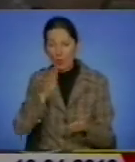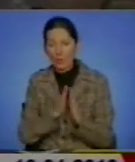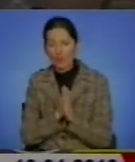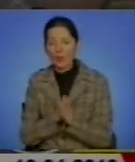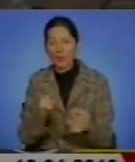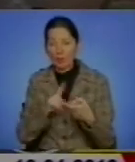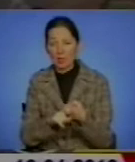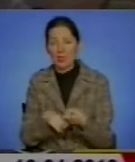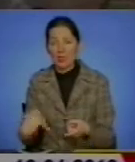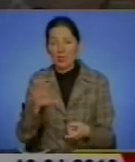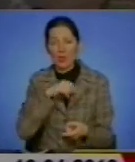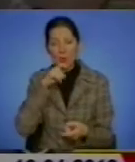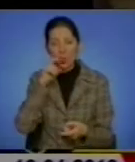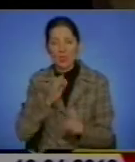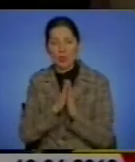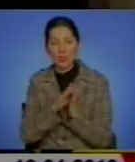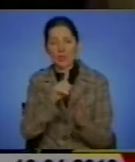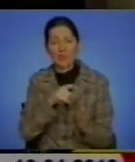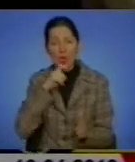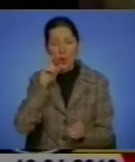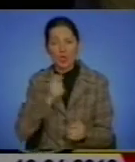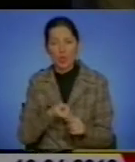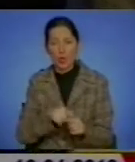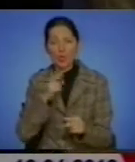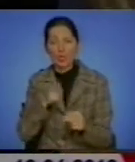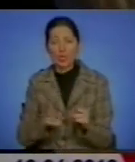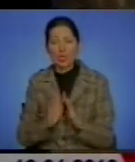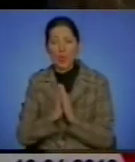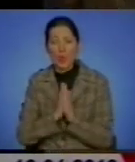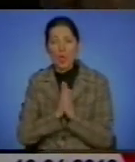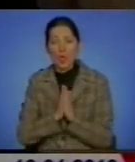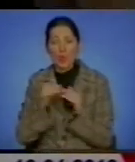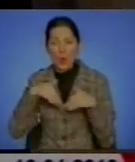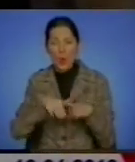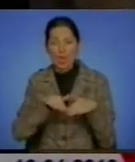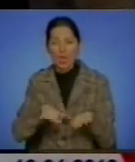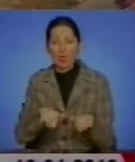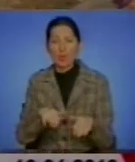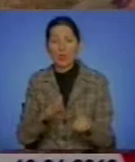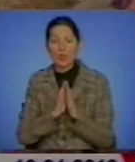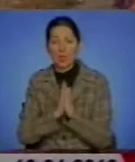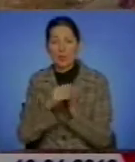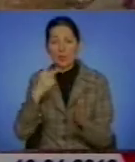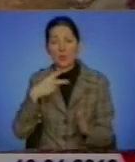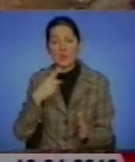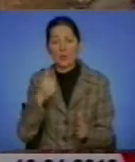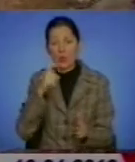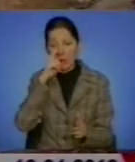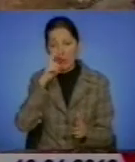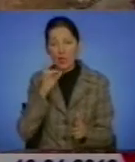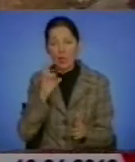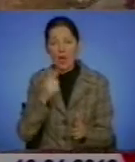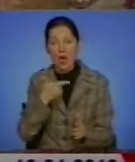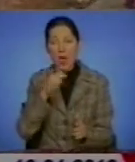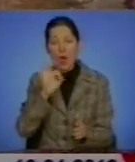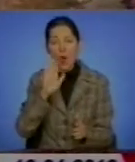всеукраїнської молитви за Україну, якою завершать похід. Молитимуться 21 квітня на Говерлі. Це акція